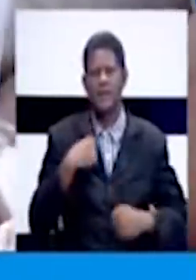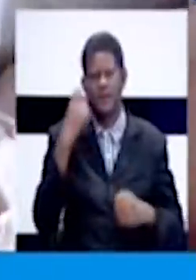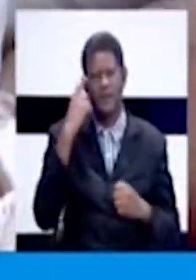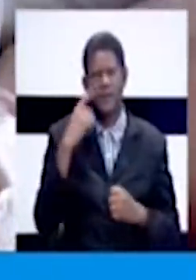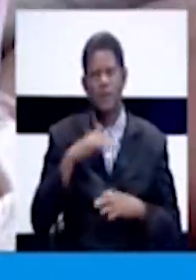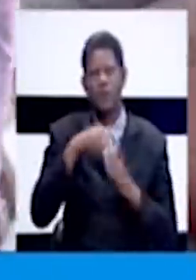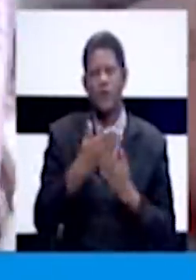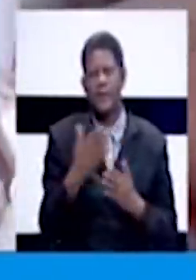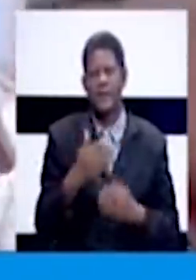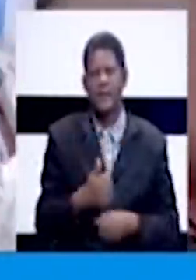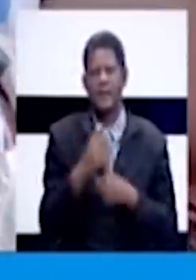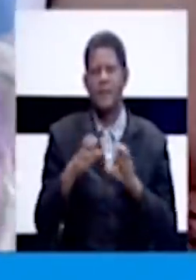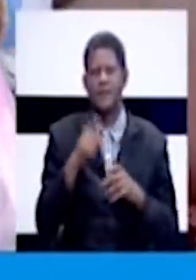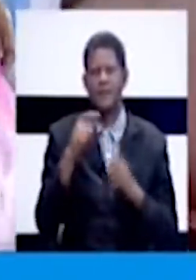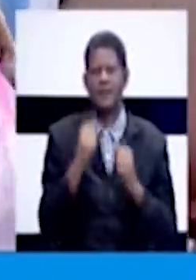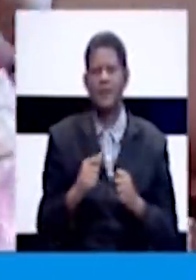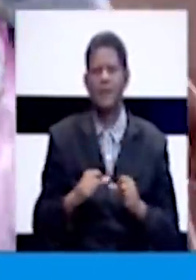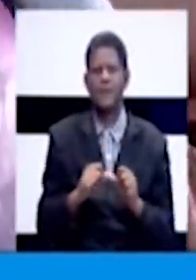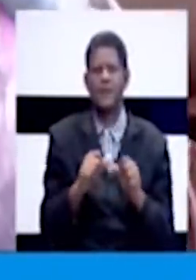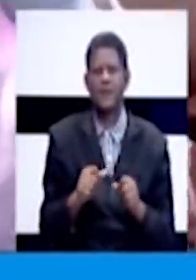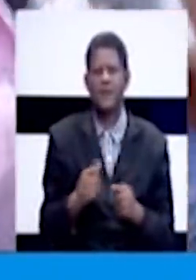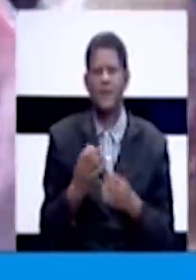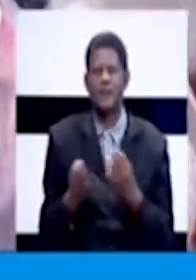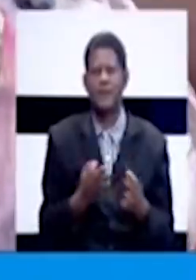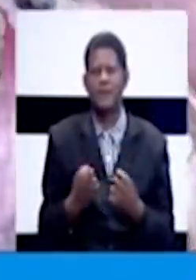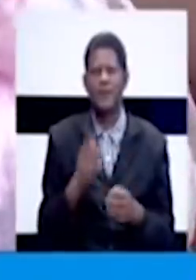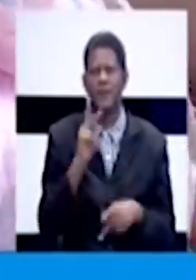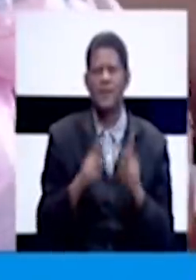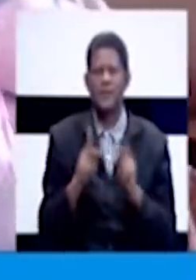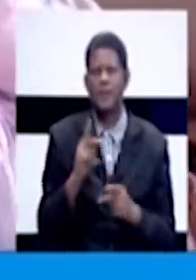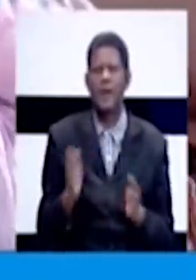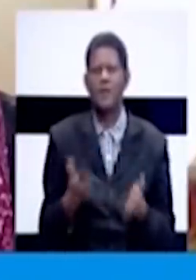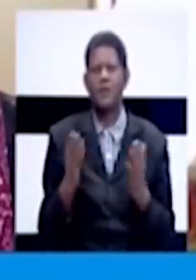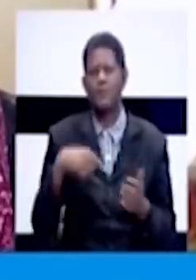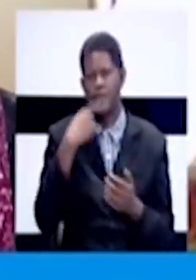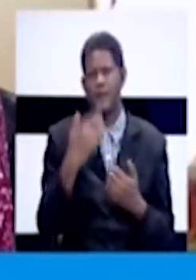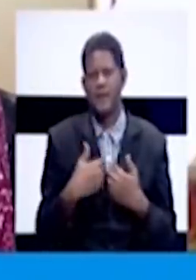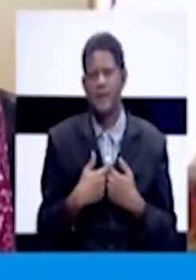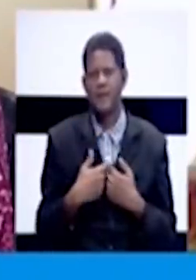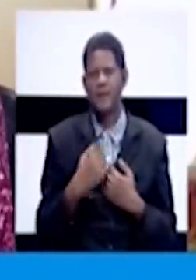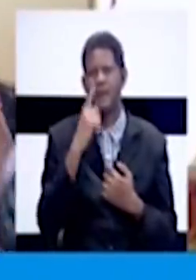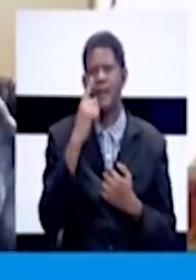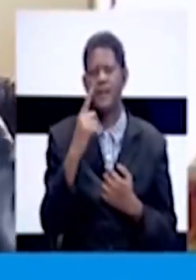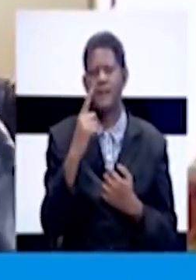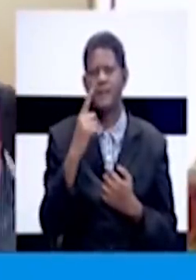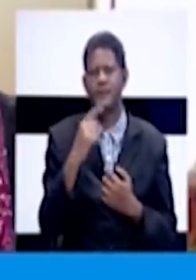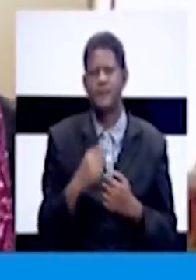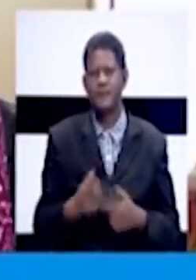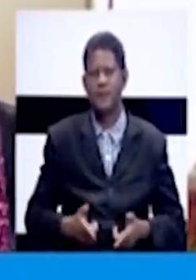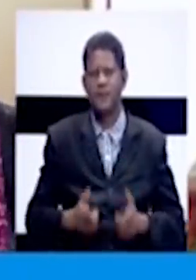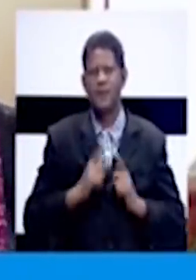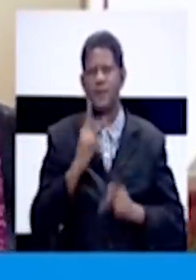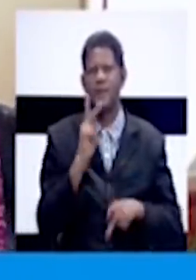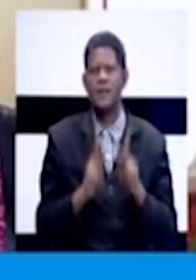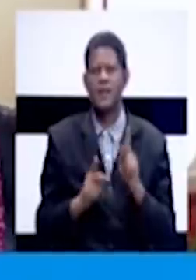قبر كنزلون إزر ما تتن خيرو كمزغط زلن حبيرو تحورة سونا يخم يزو لنا زلو نحادة نواري حورة